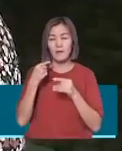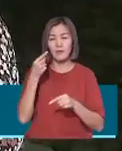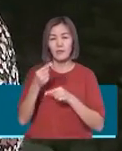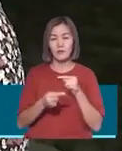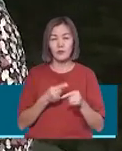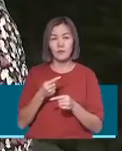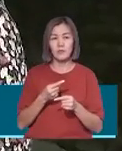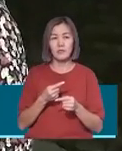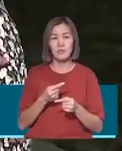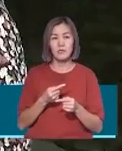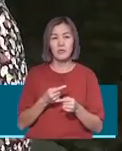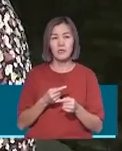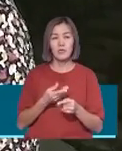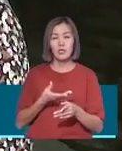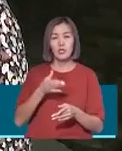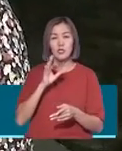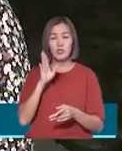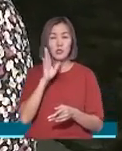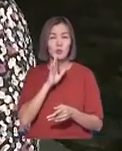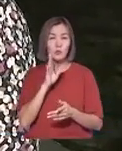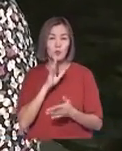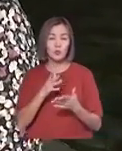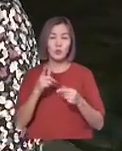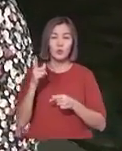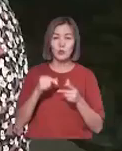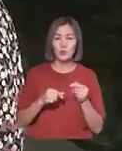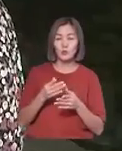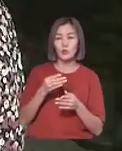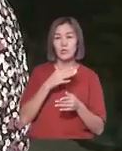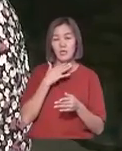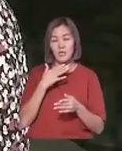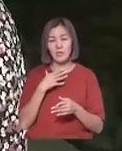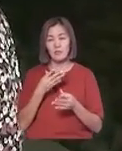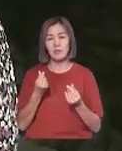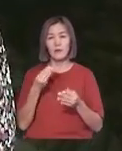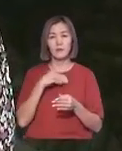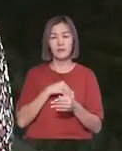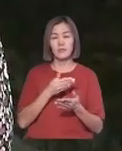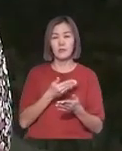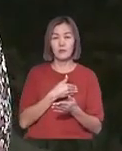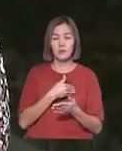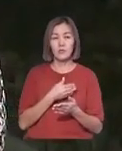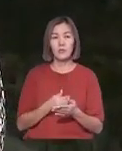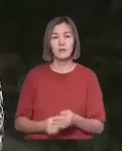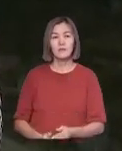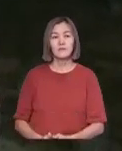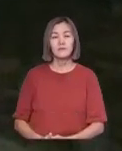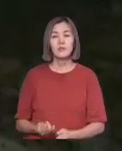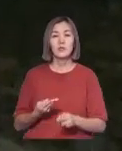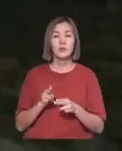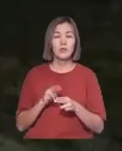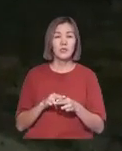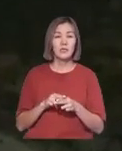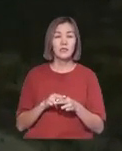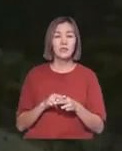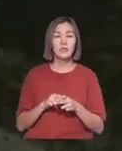Ішсең, сусын, жесең, ет, тамақ дегендей қосымша өзімізге табыс көзі болып жатыр. Сондықтан да